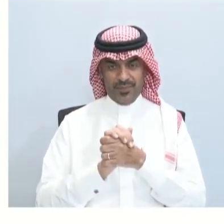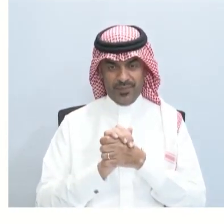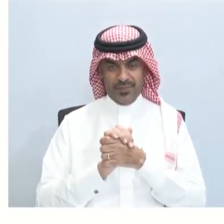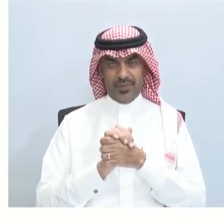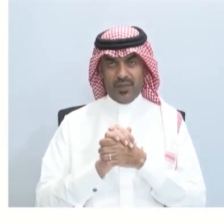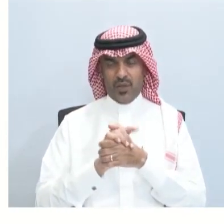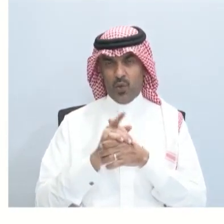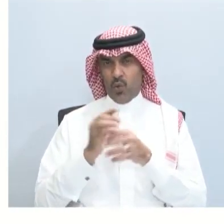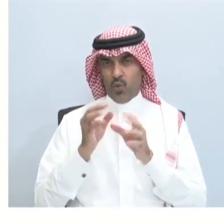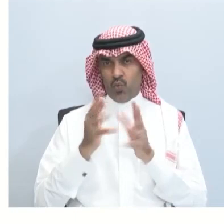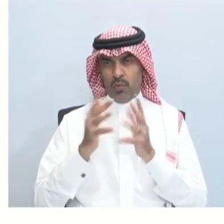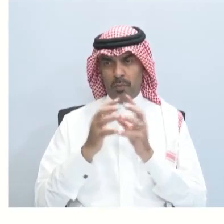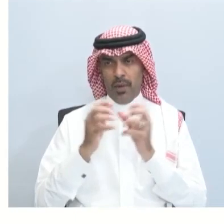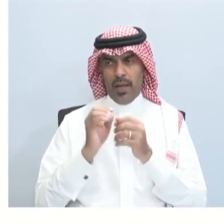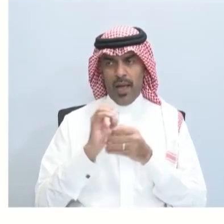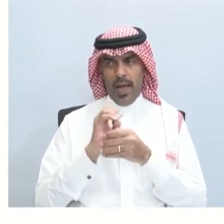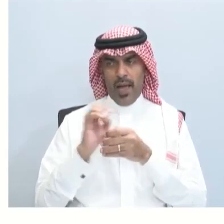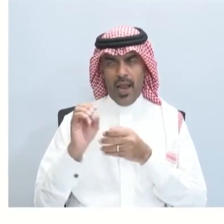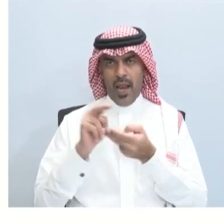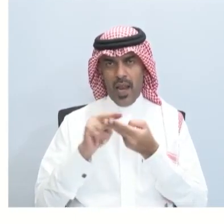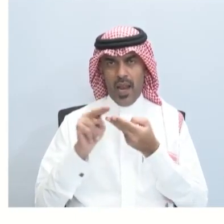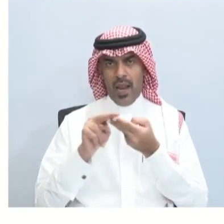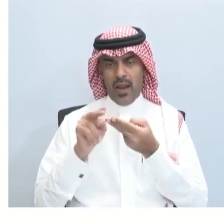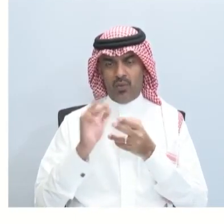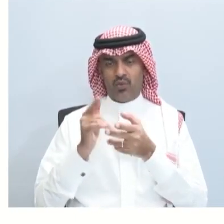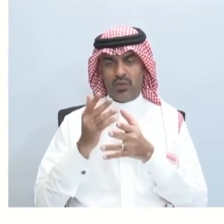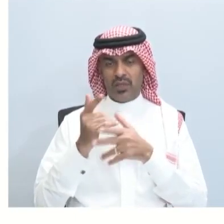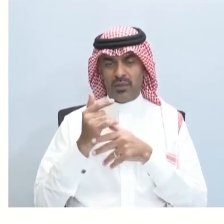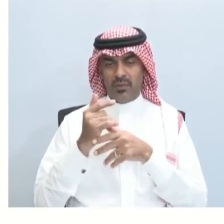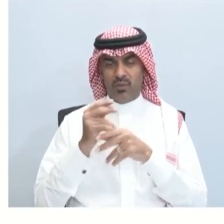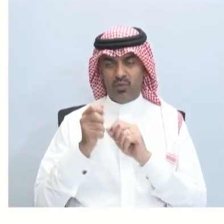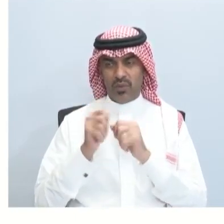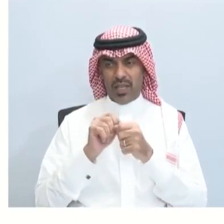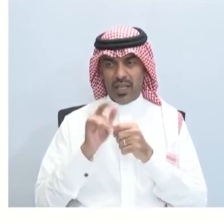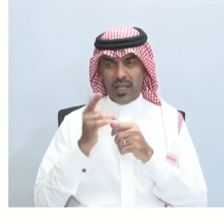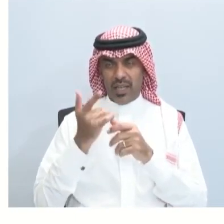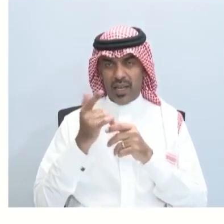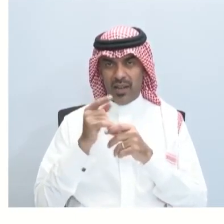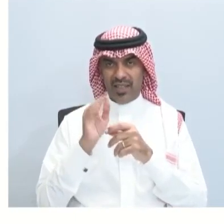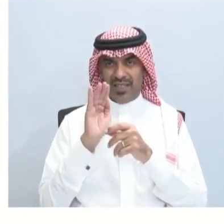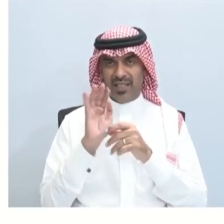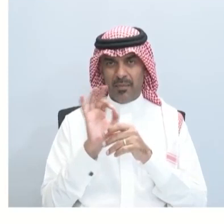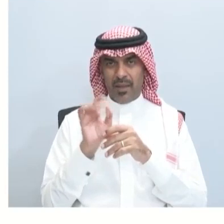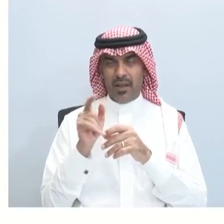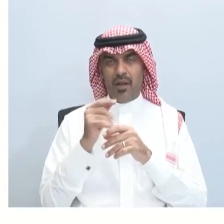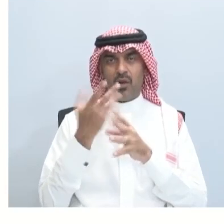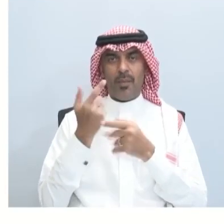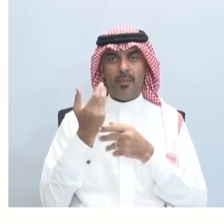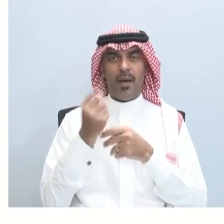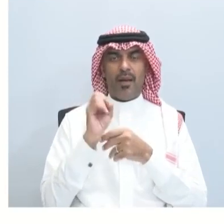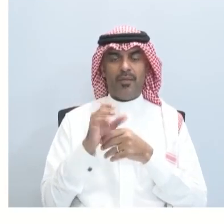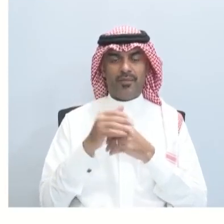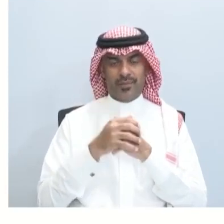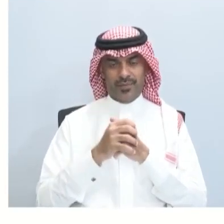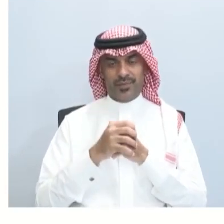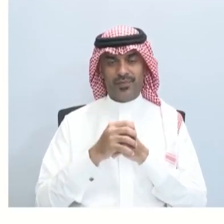ويقصد بحل المتباينه ايجاد قيم المتغير التي تجعل المتباينه صحيحه اذا حل المتباينه